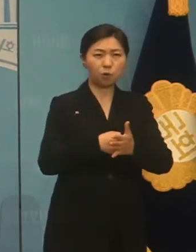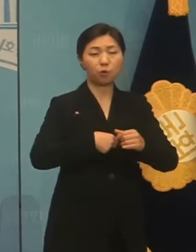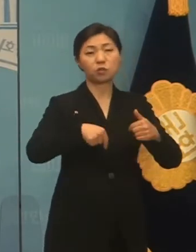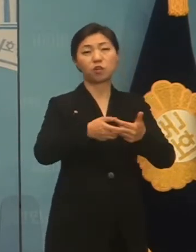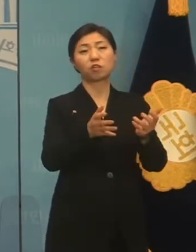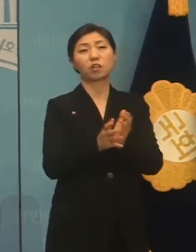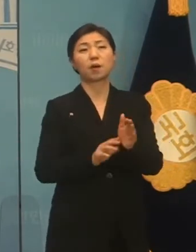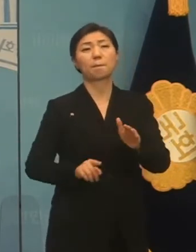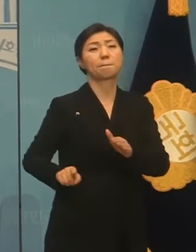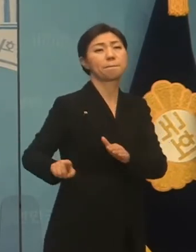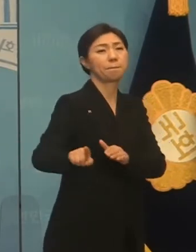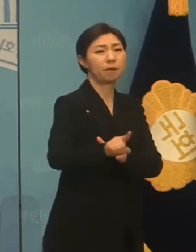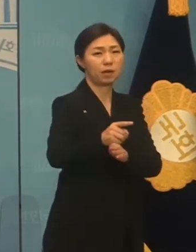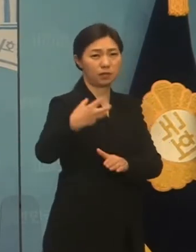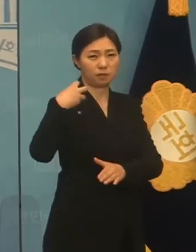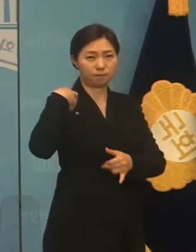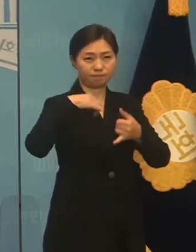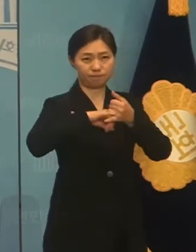앞장서겠습니다.